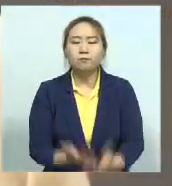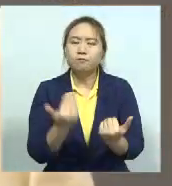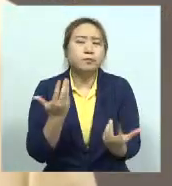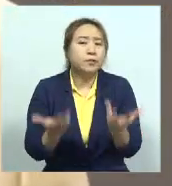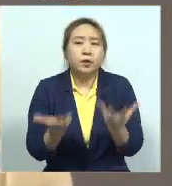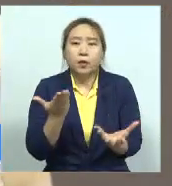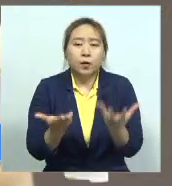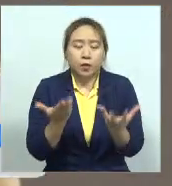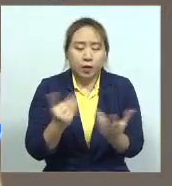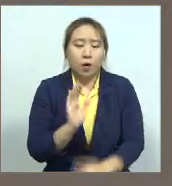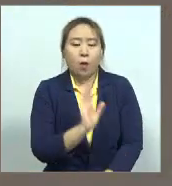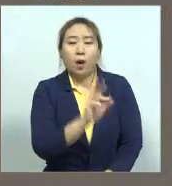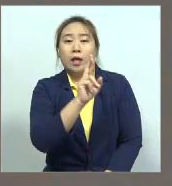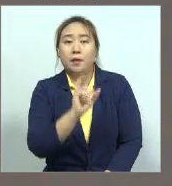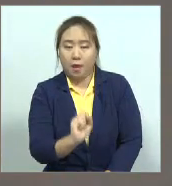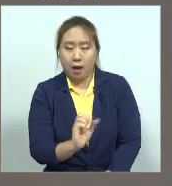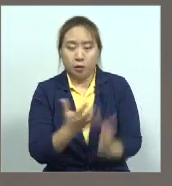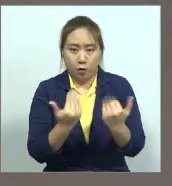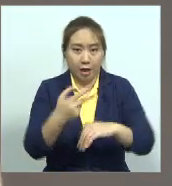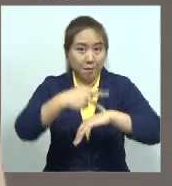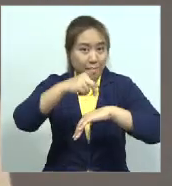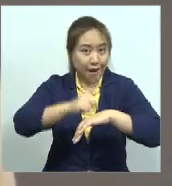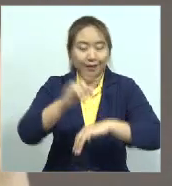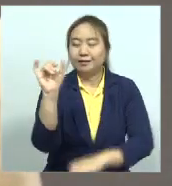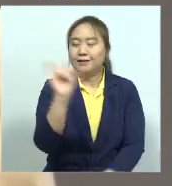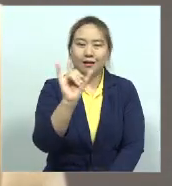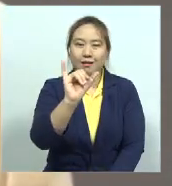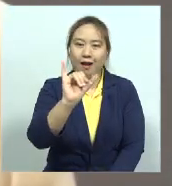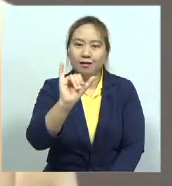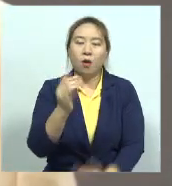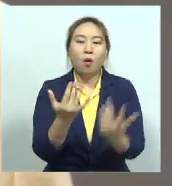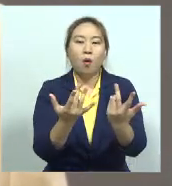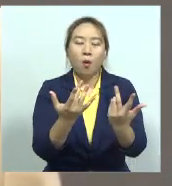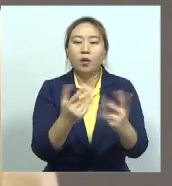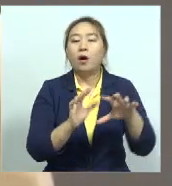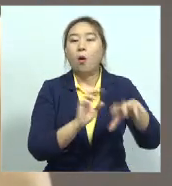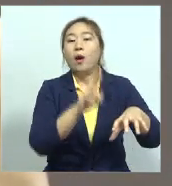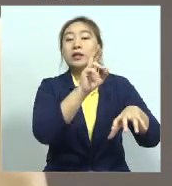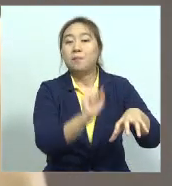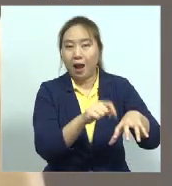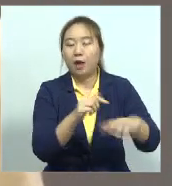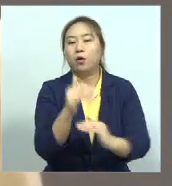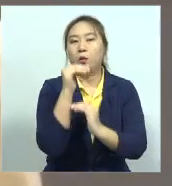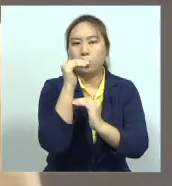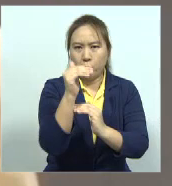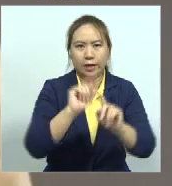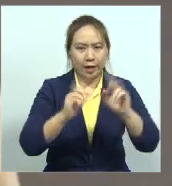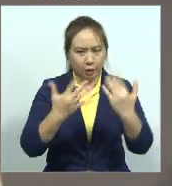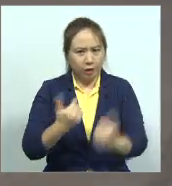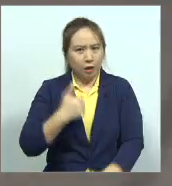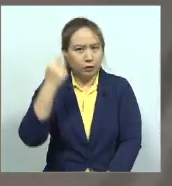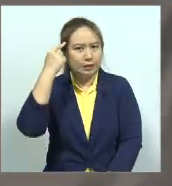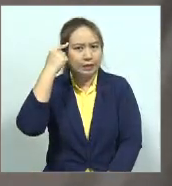แล้วแต่ทางสภาตอนนี้ไม่ใช่ประธานนะเพราะประธานยังไม่ ม ีทางสภาก็จะกำหนดแต่เราต้องมาคิดสิว่าเมื่อวัน